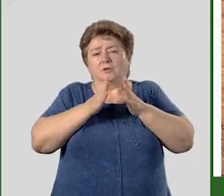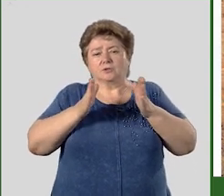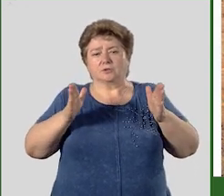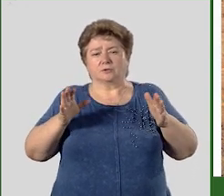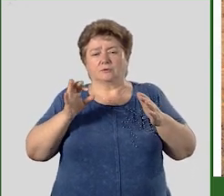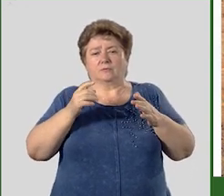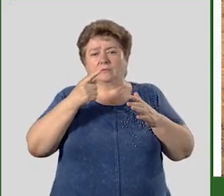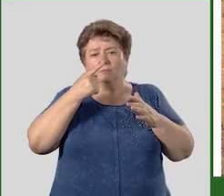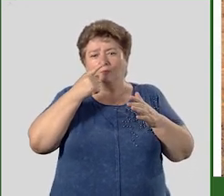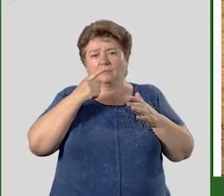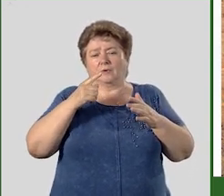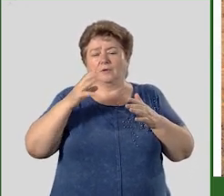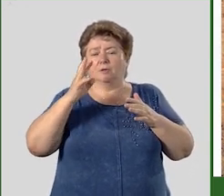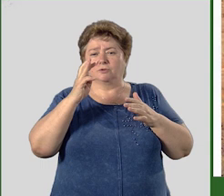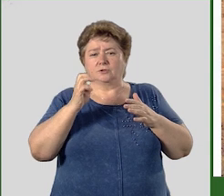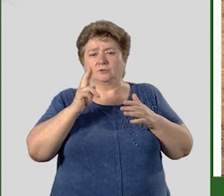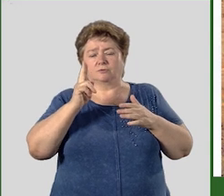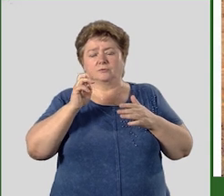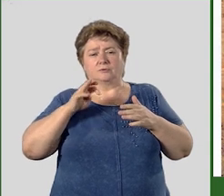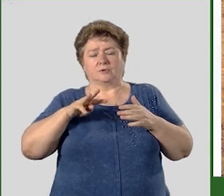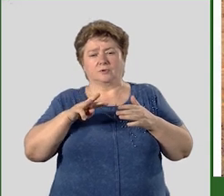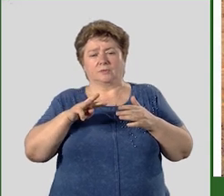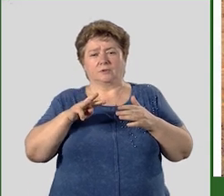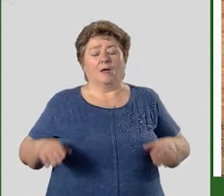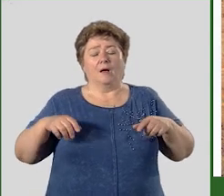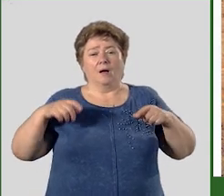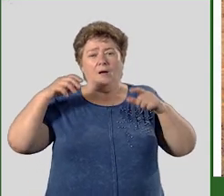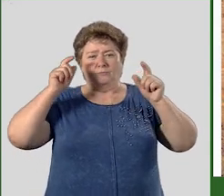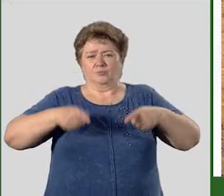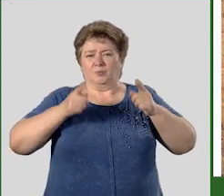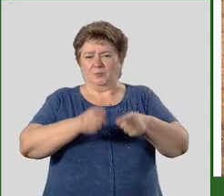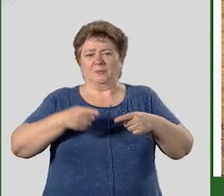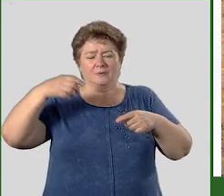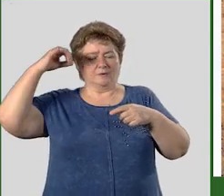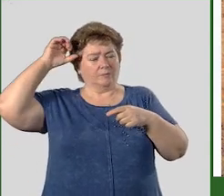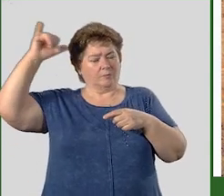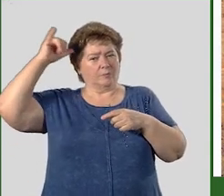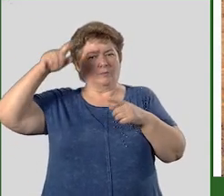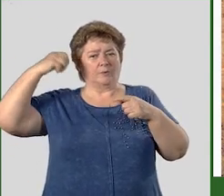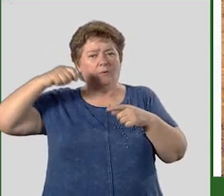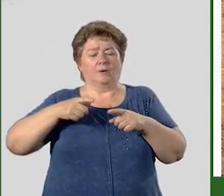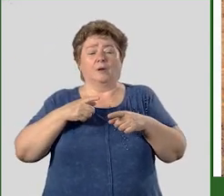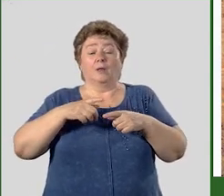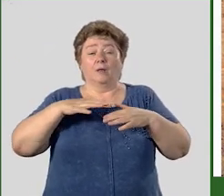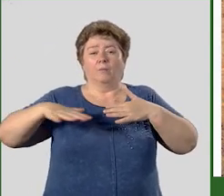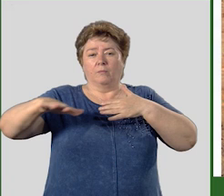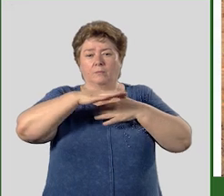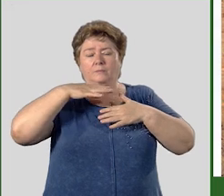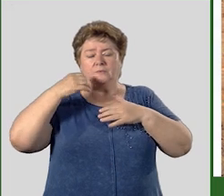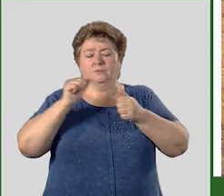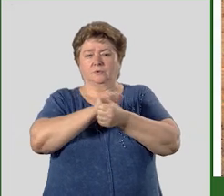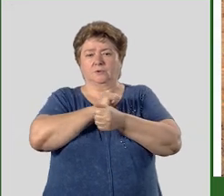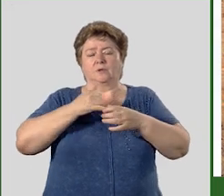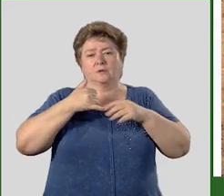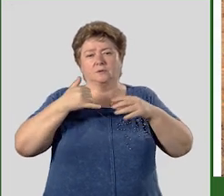шириной около 400 километров. Выпас огромного поголовья скота на засушливых